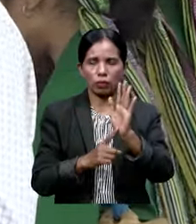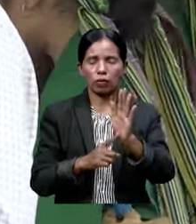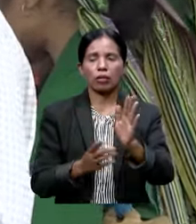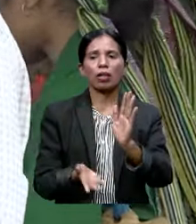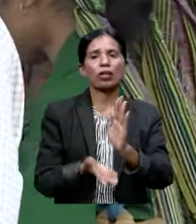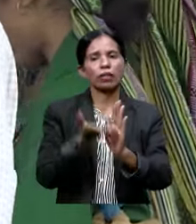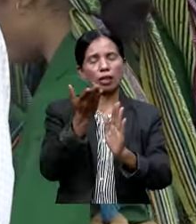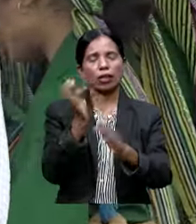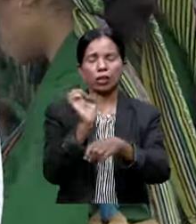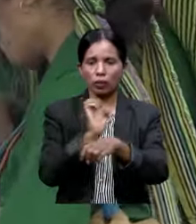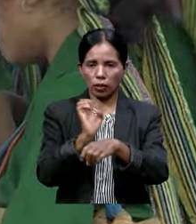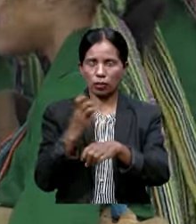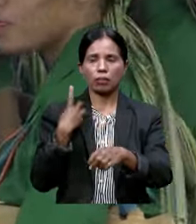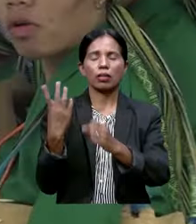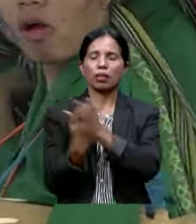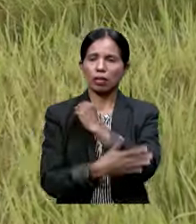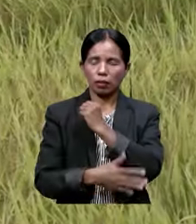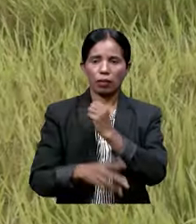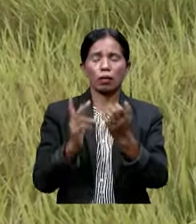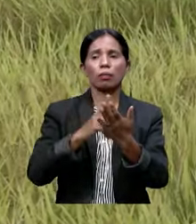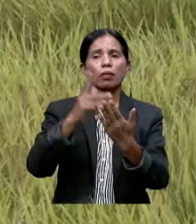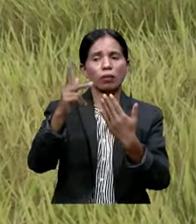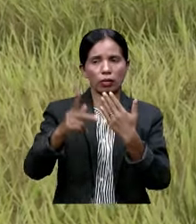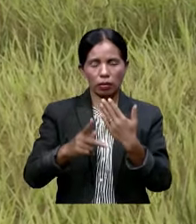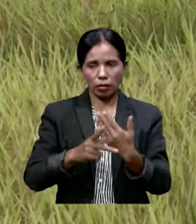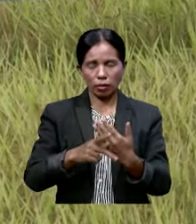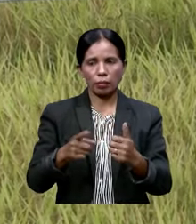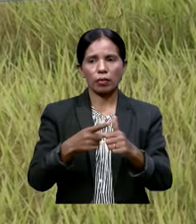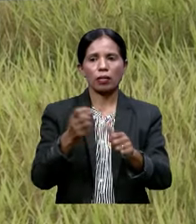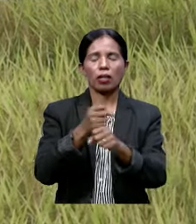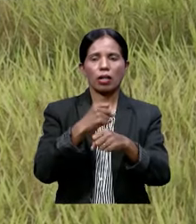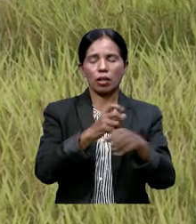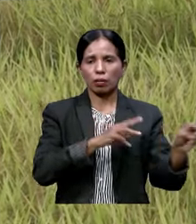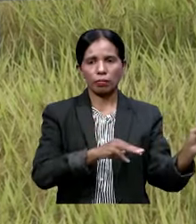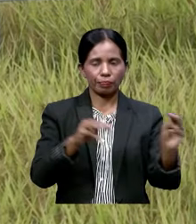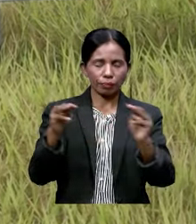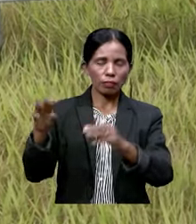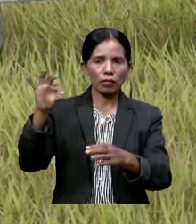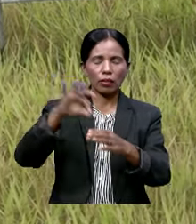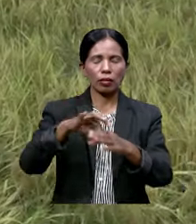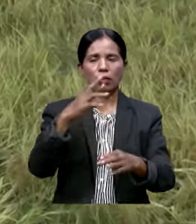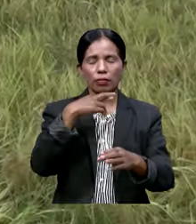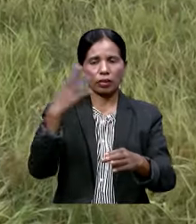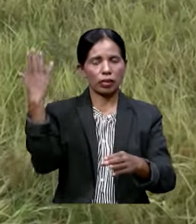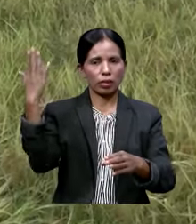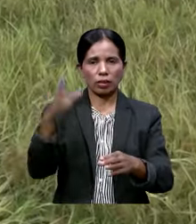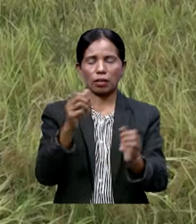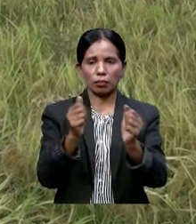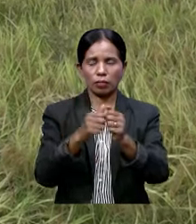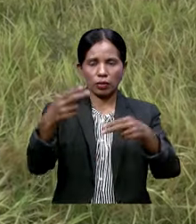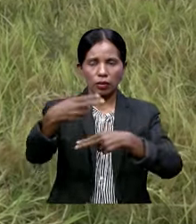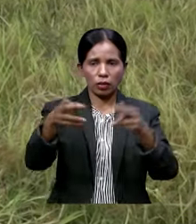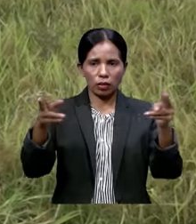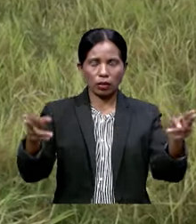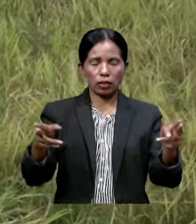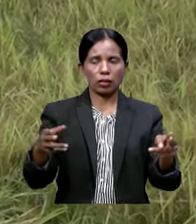ya railara. Programa Demoplot ne, primera vez, halo mudan sabah produsam hare, iha natar, hektare rua, iha